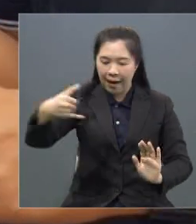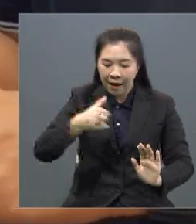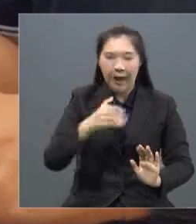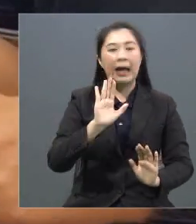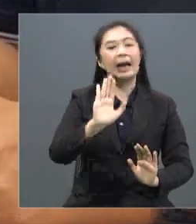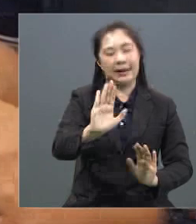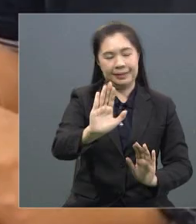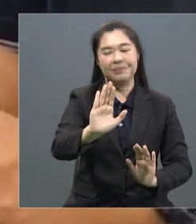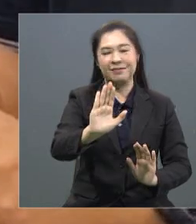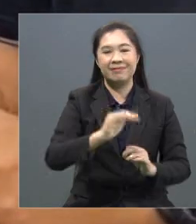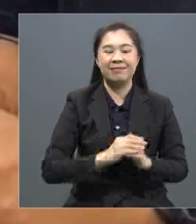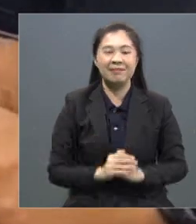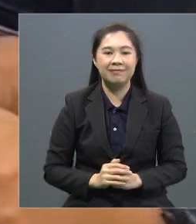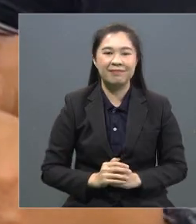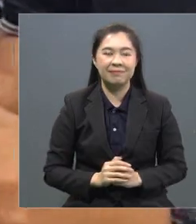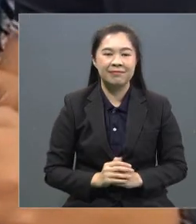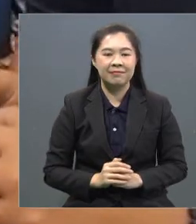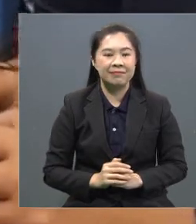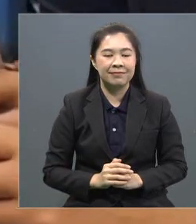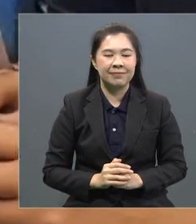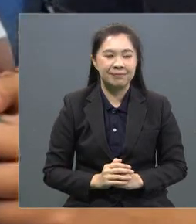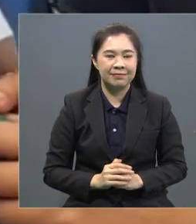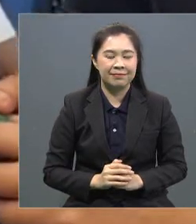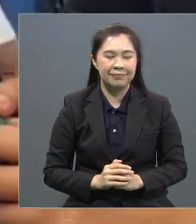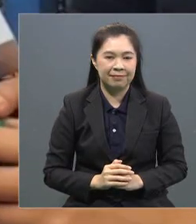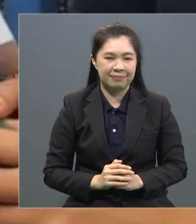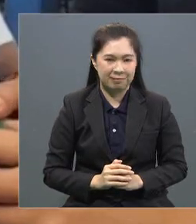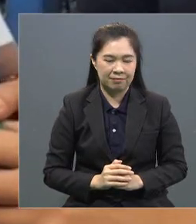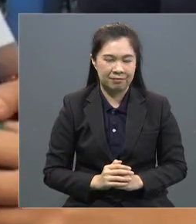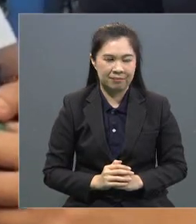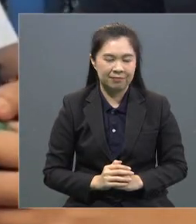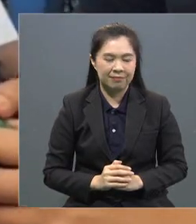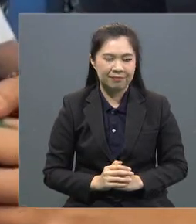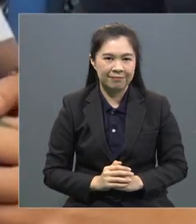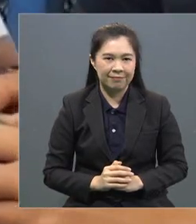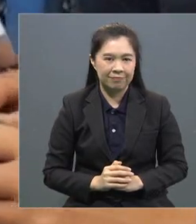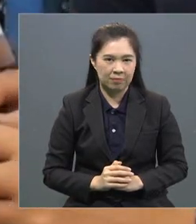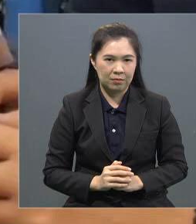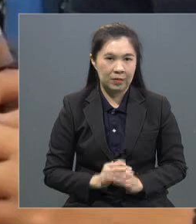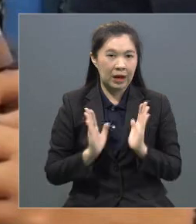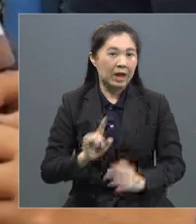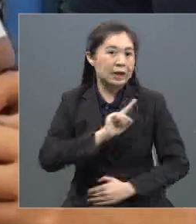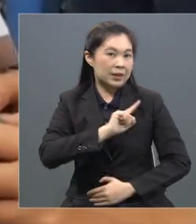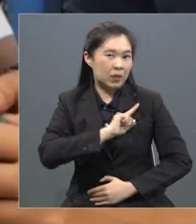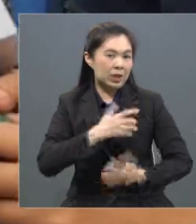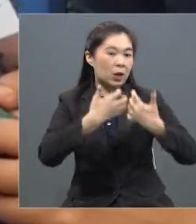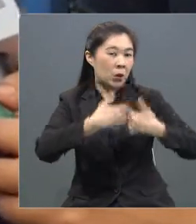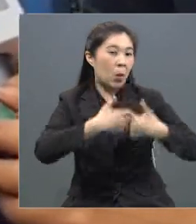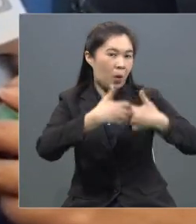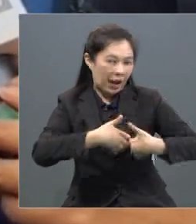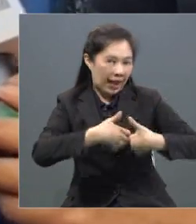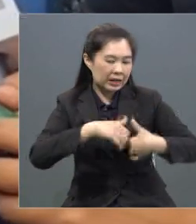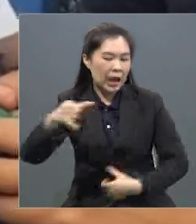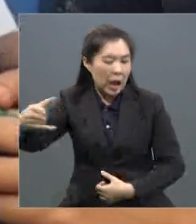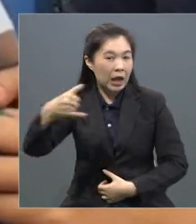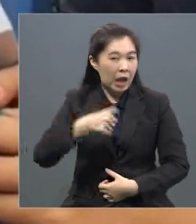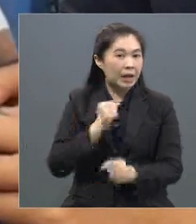โรงงานข้างในเยเฉพาะเป็นในบริเวณโรงงานนะครับเ่อกรณีที่เ่อเจ้าหน้าที่ของโรงงานที่จะเข้าไปปฏิบัติงานเนี่ยต้อง